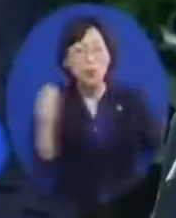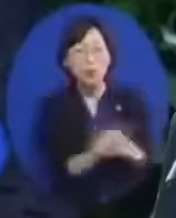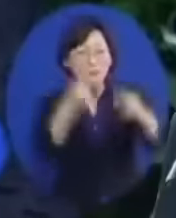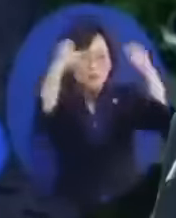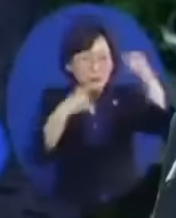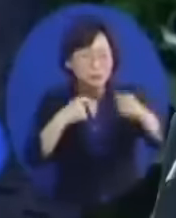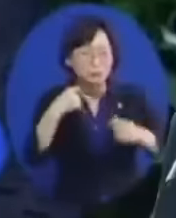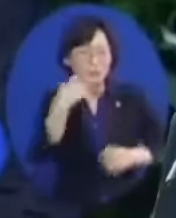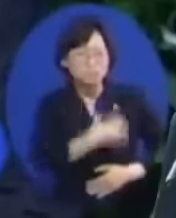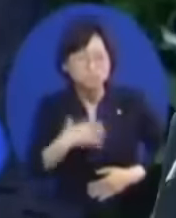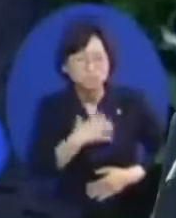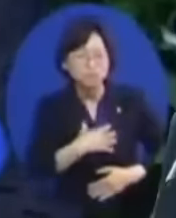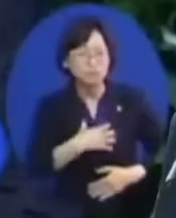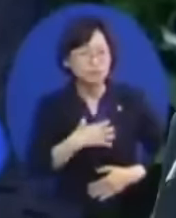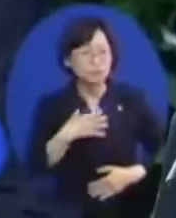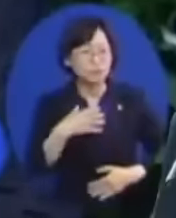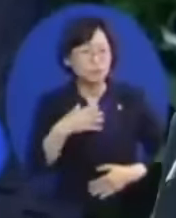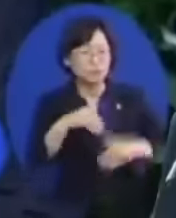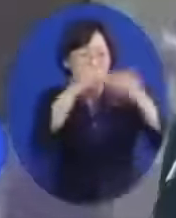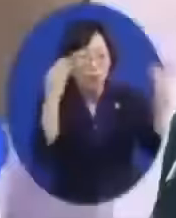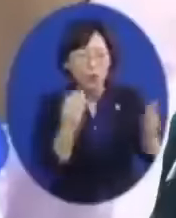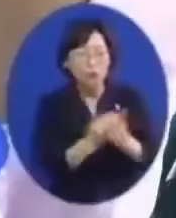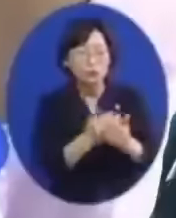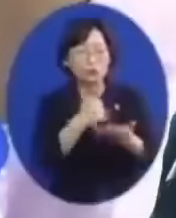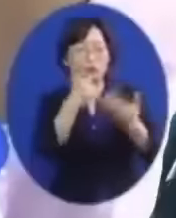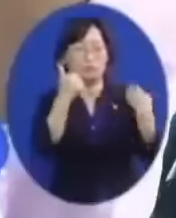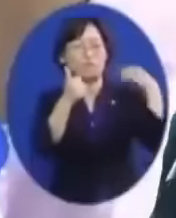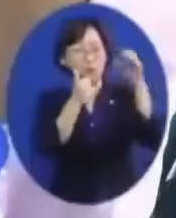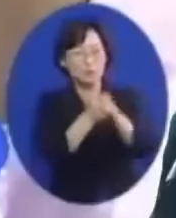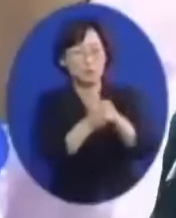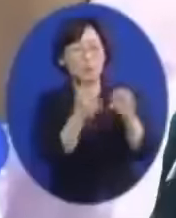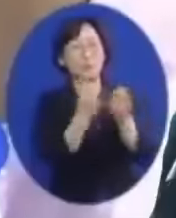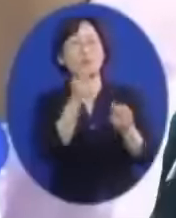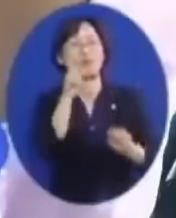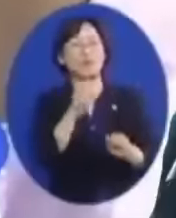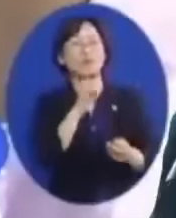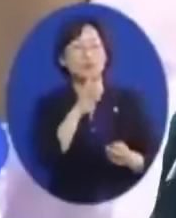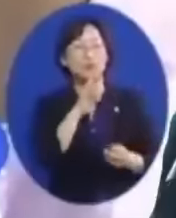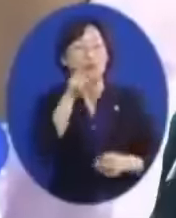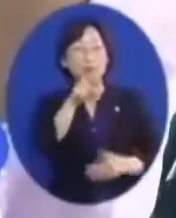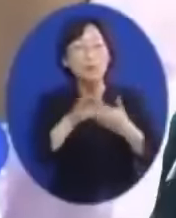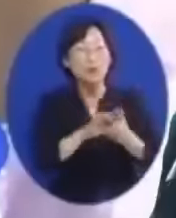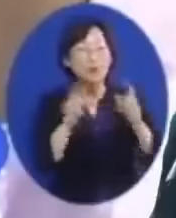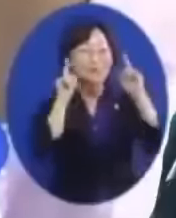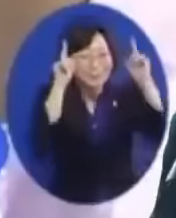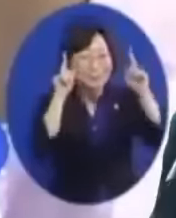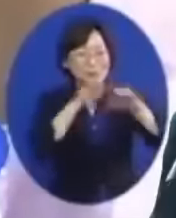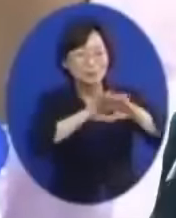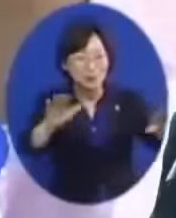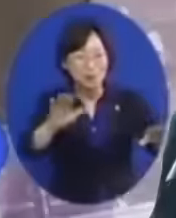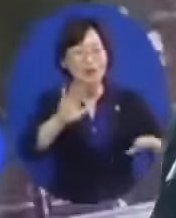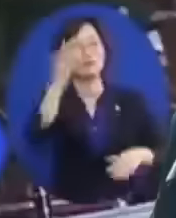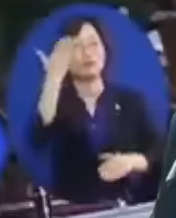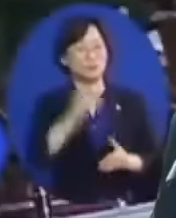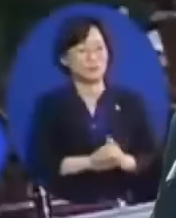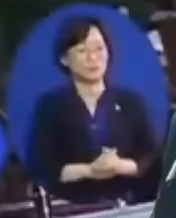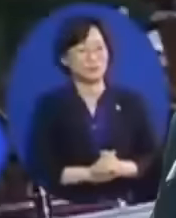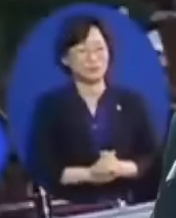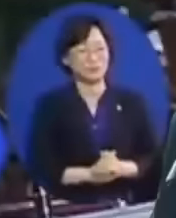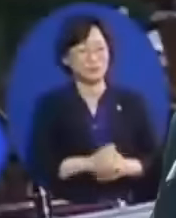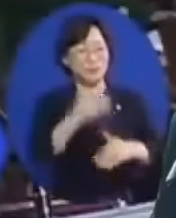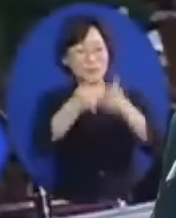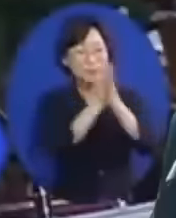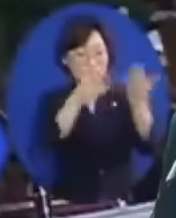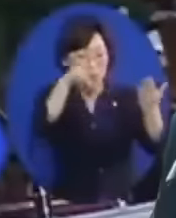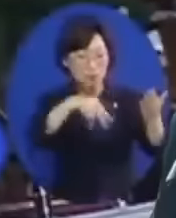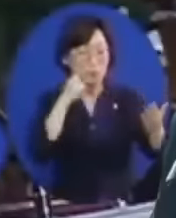슬픔, 고통, 괴로운 짐을 주님께 맡길 수밖에 없는 것입니다. 그래야 우리가 스트레스에서 해방될 수 있는 것입니다.